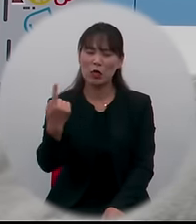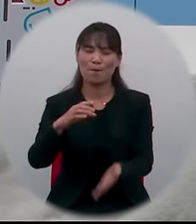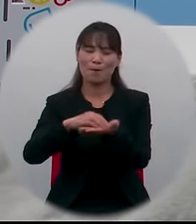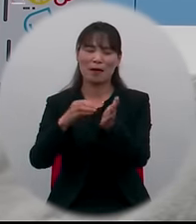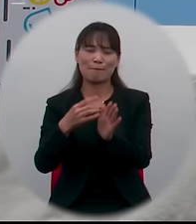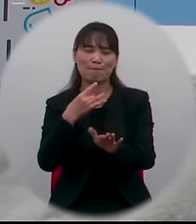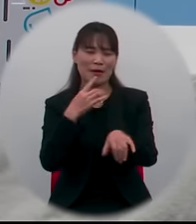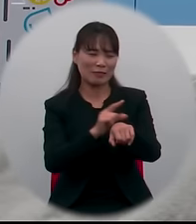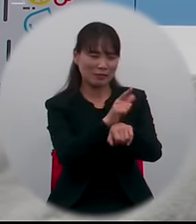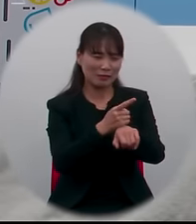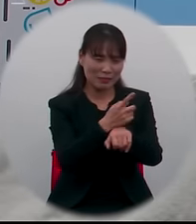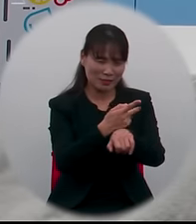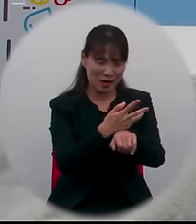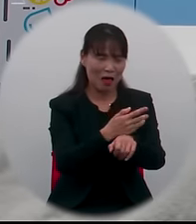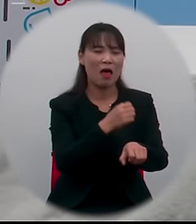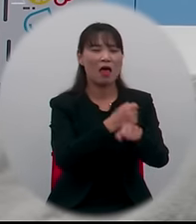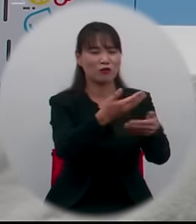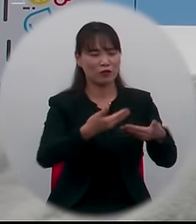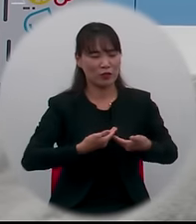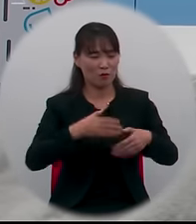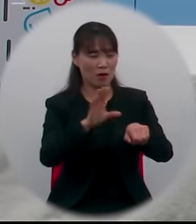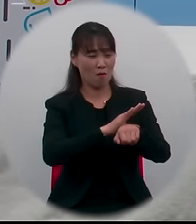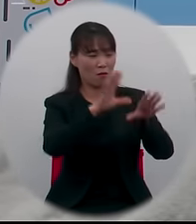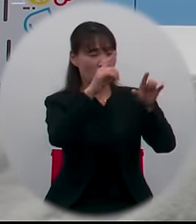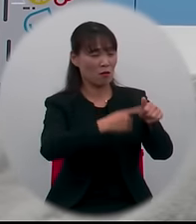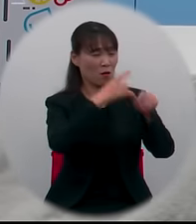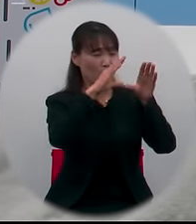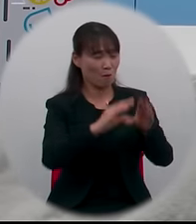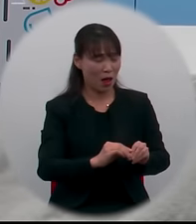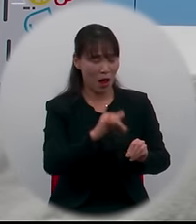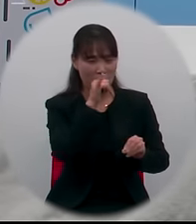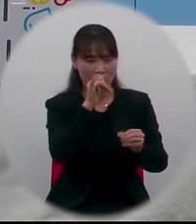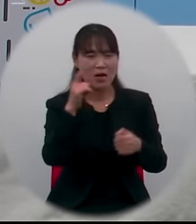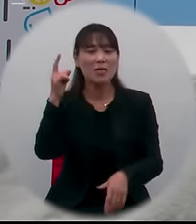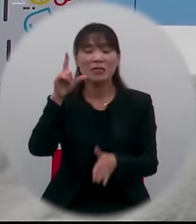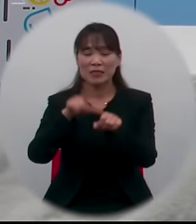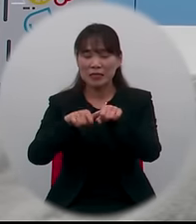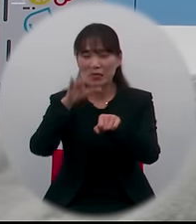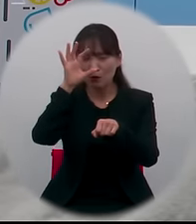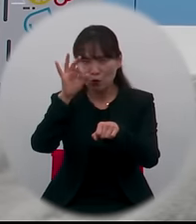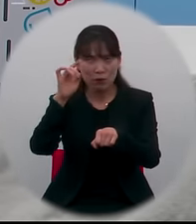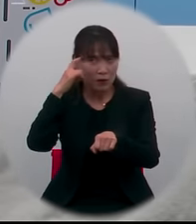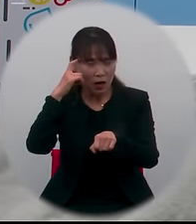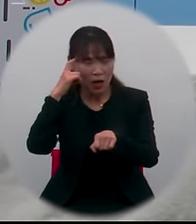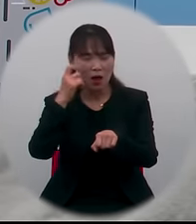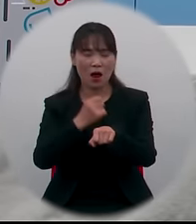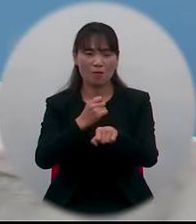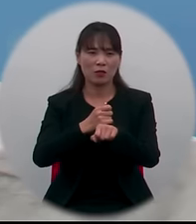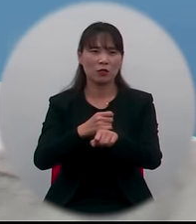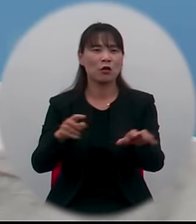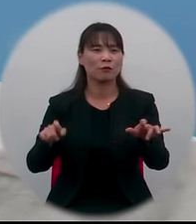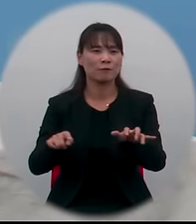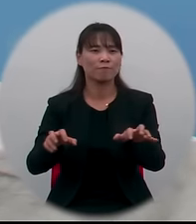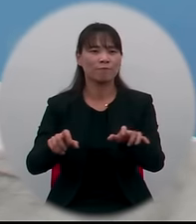원만큼 시간이 컴퓨터에 세팅이 돼서 한시간 지나면 컴퓨터가 자동으로 꺼지요 그래서 시간을 보면서 의식하면서